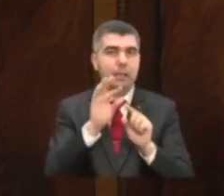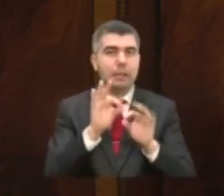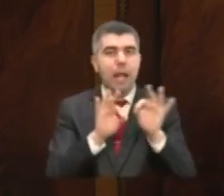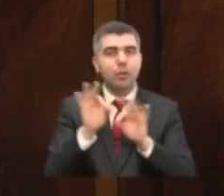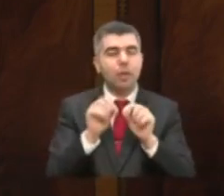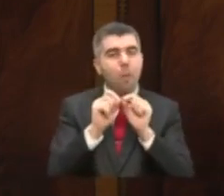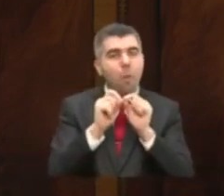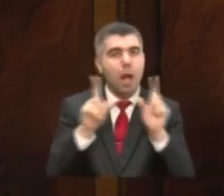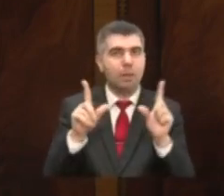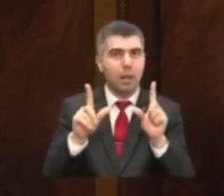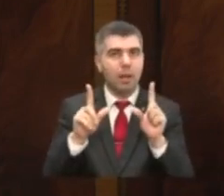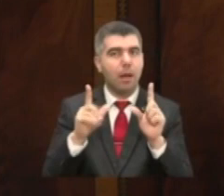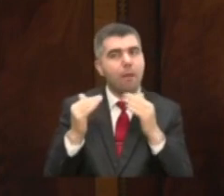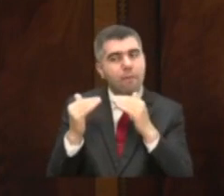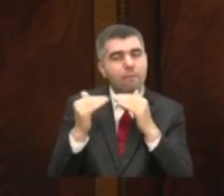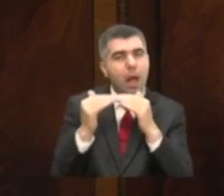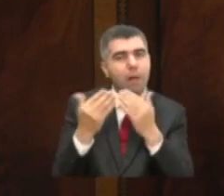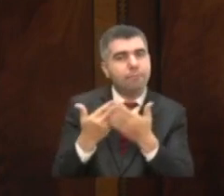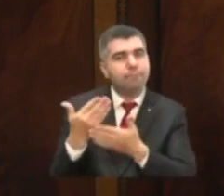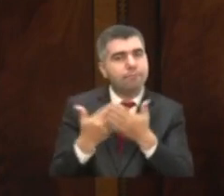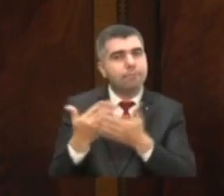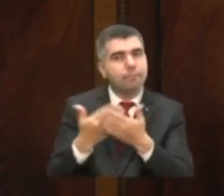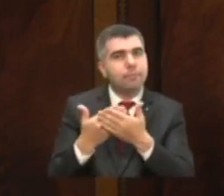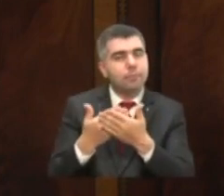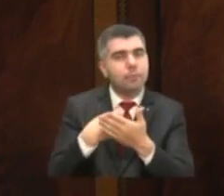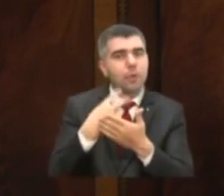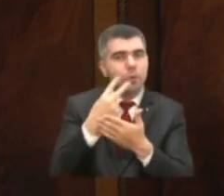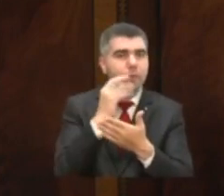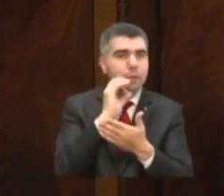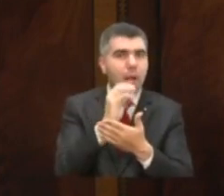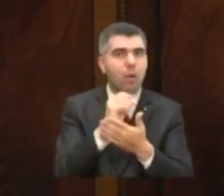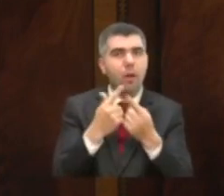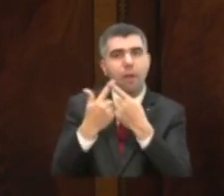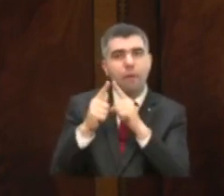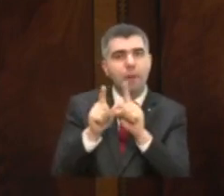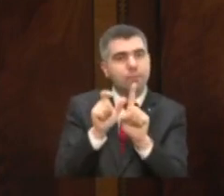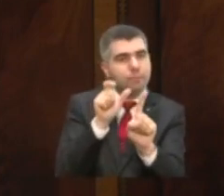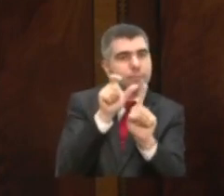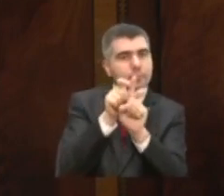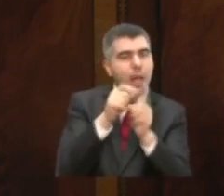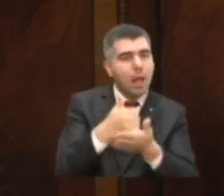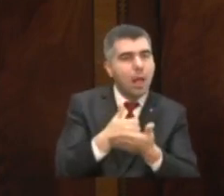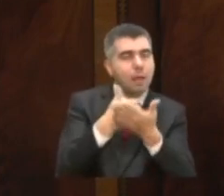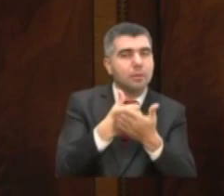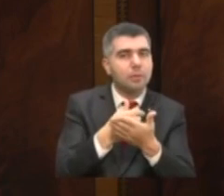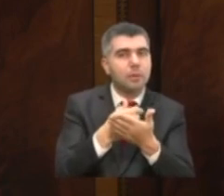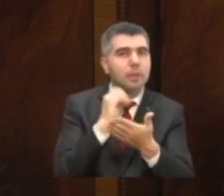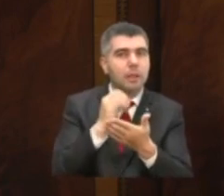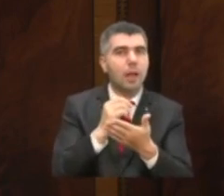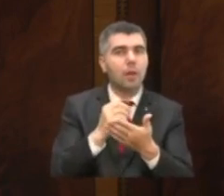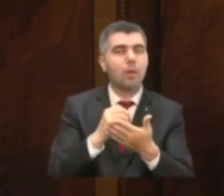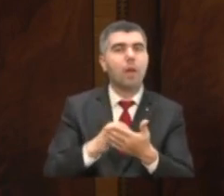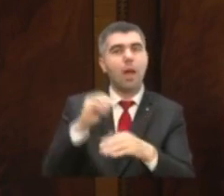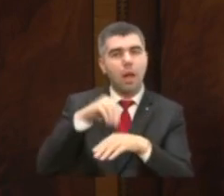إنما سنحاول أن ننسق معه حتى التدخلات دياله تكون مندمجة ومنسجمة مع تدخلات قطاعات أخرى. ثاني